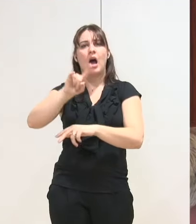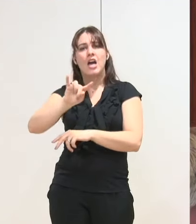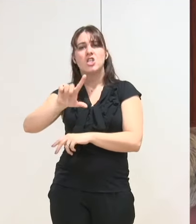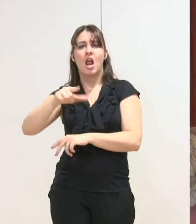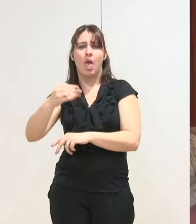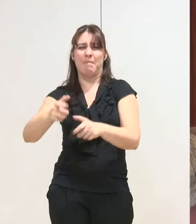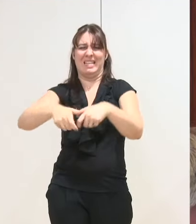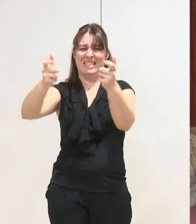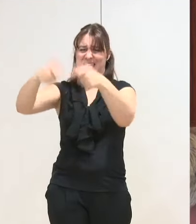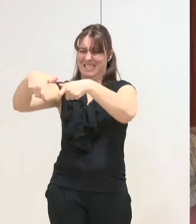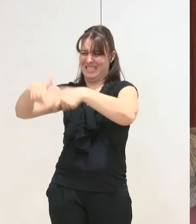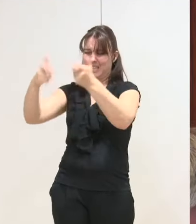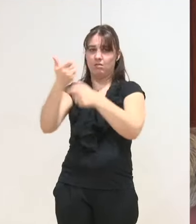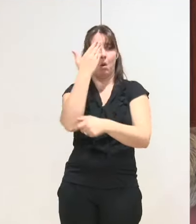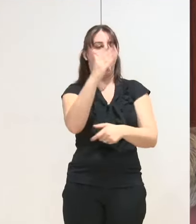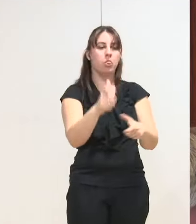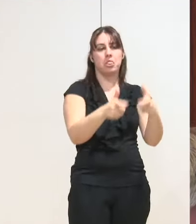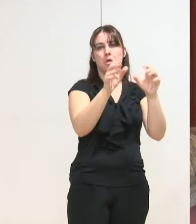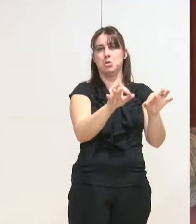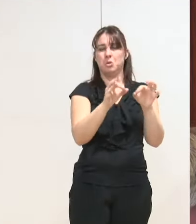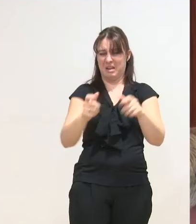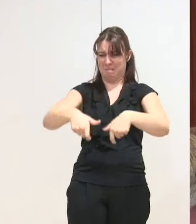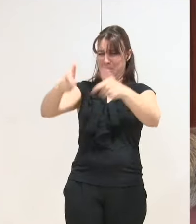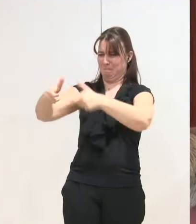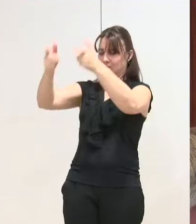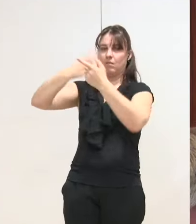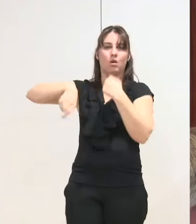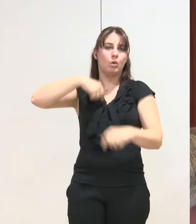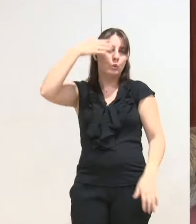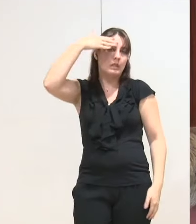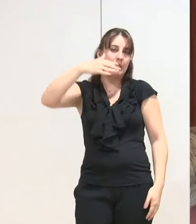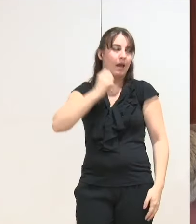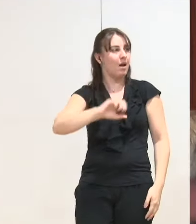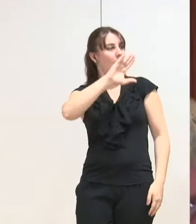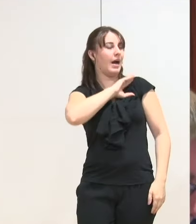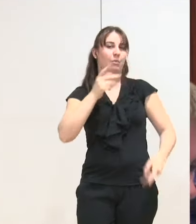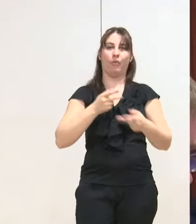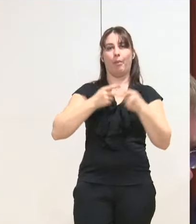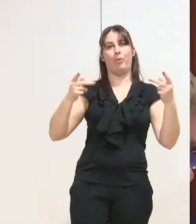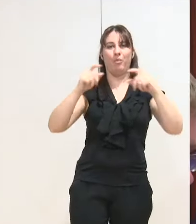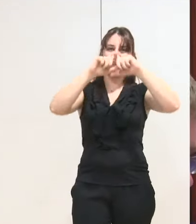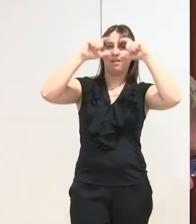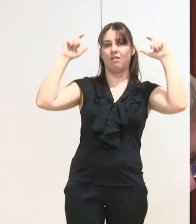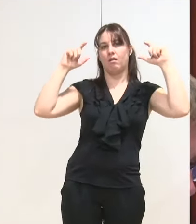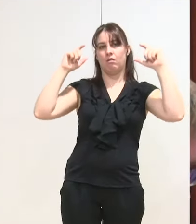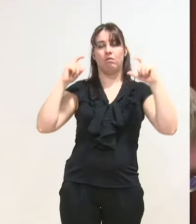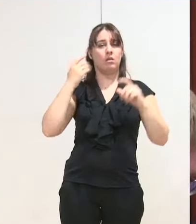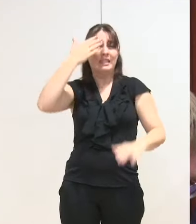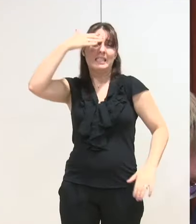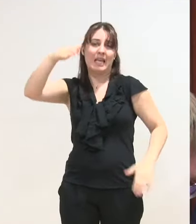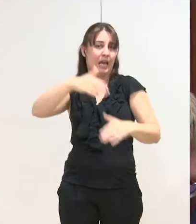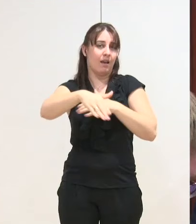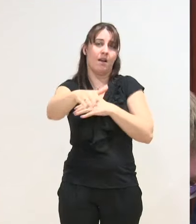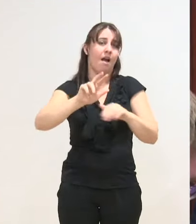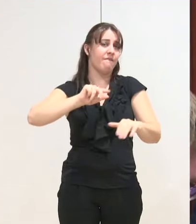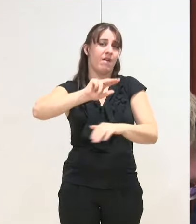extrêmement importante et où nous le savons bien pour nous responsable public cela finit toujours par être